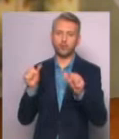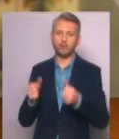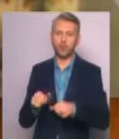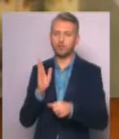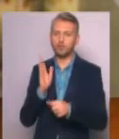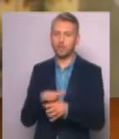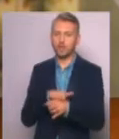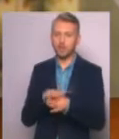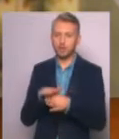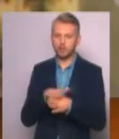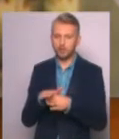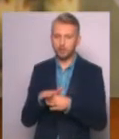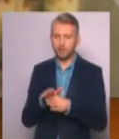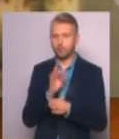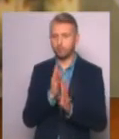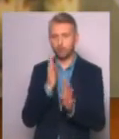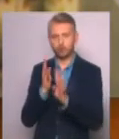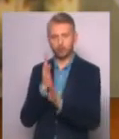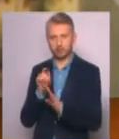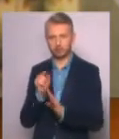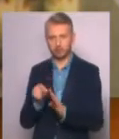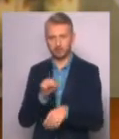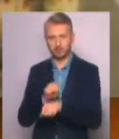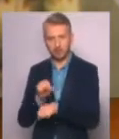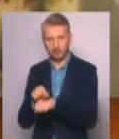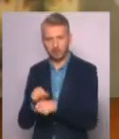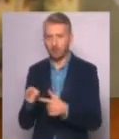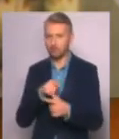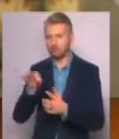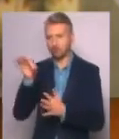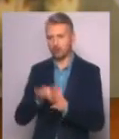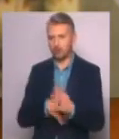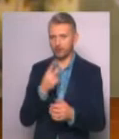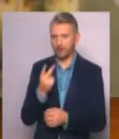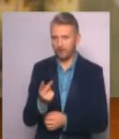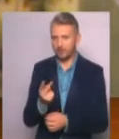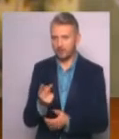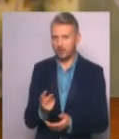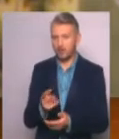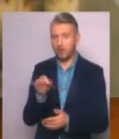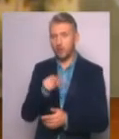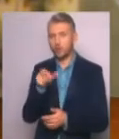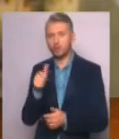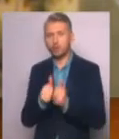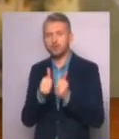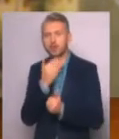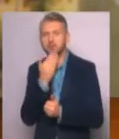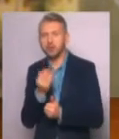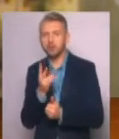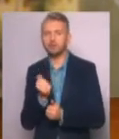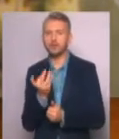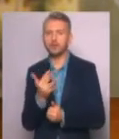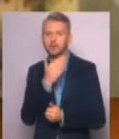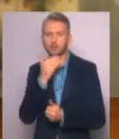буде реалізовуватися по черзі повністю ці станції будуть, чи одразу комплексно по дві? Тому що люди дуже часто цікавляться, наскільки